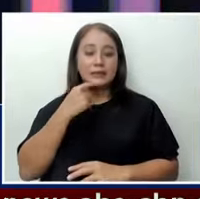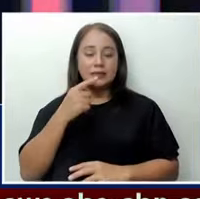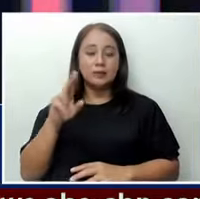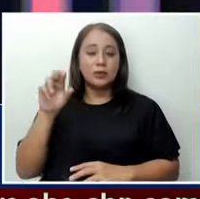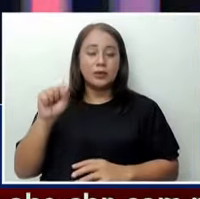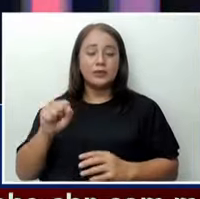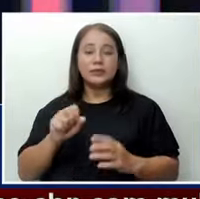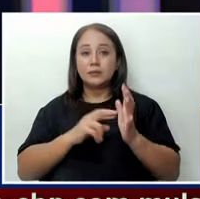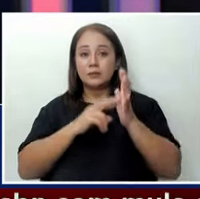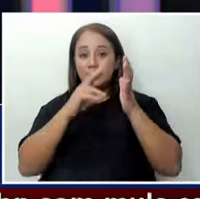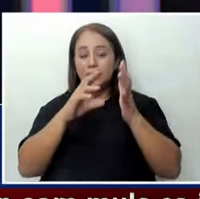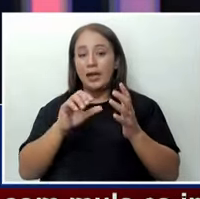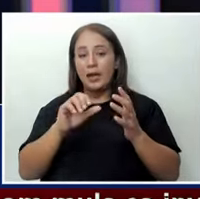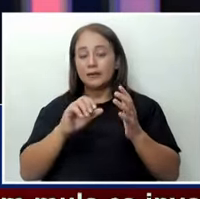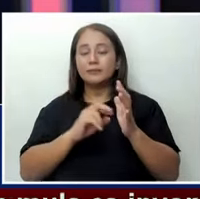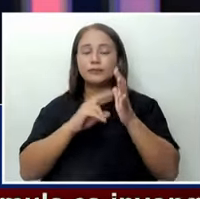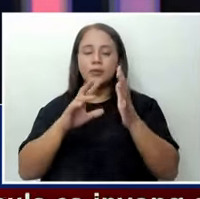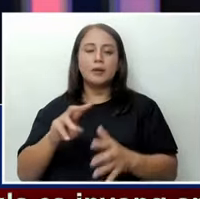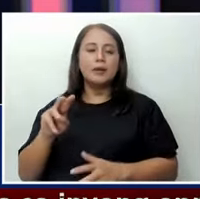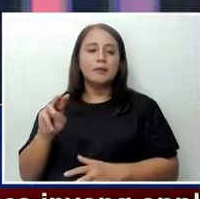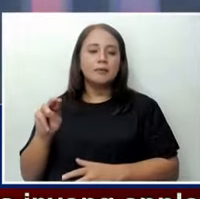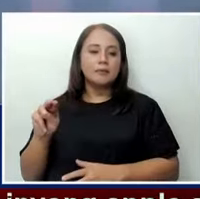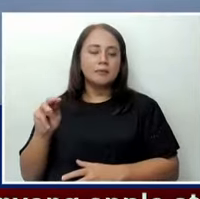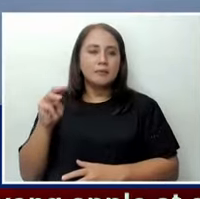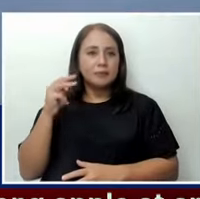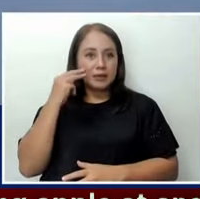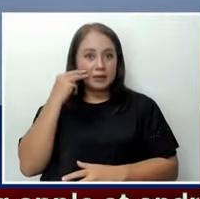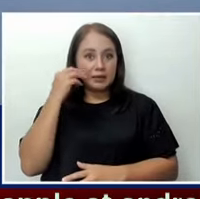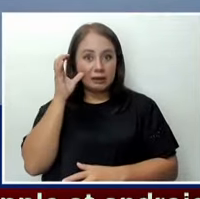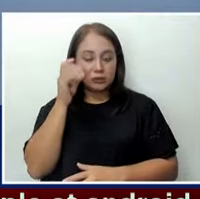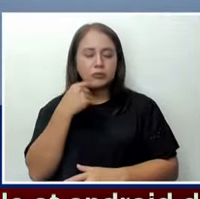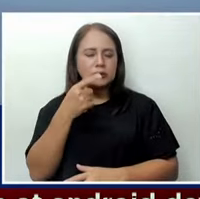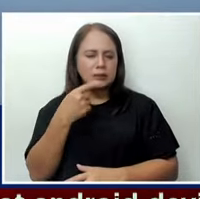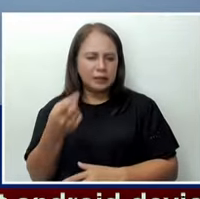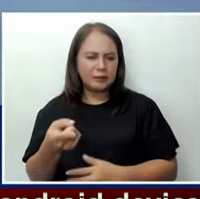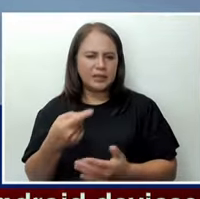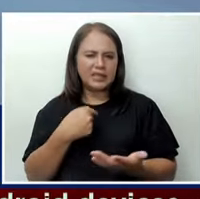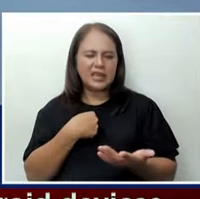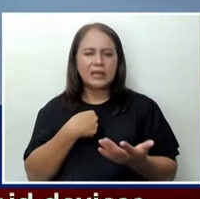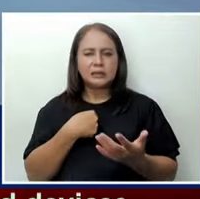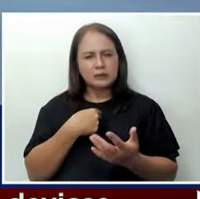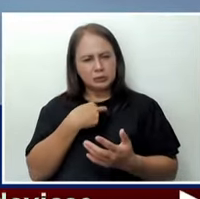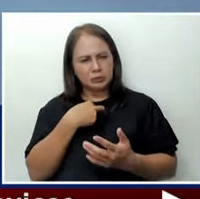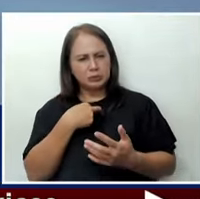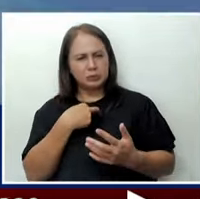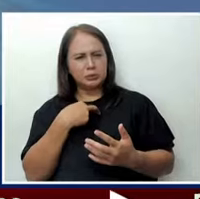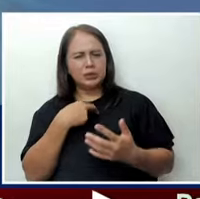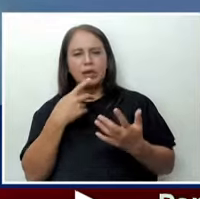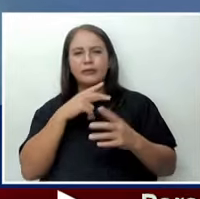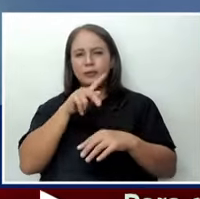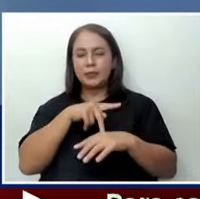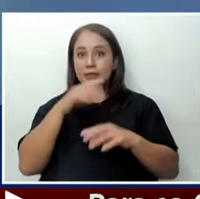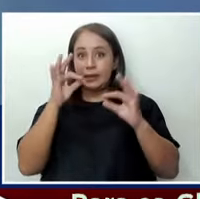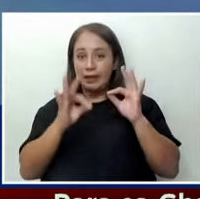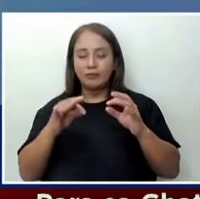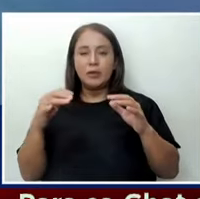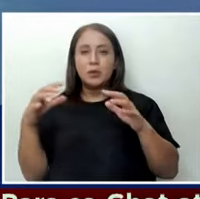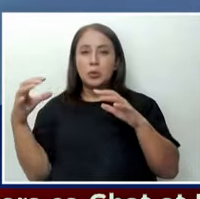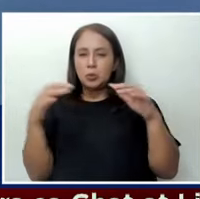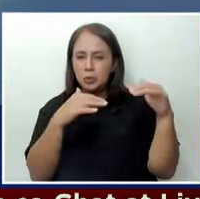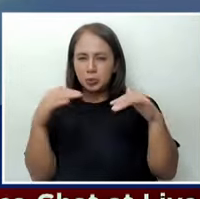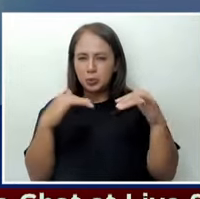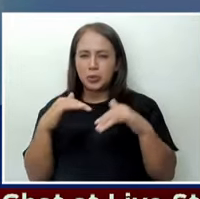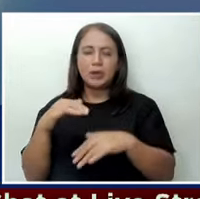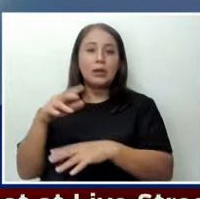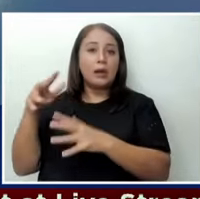Ambassador Mary Kay Carlson sa takot ng ilan na maipit ang Pilipinas sakaling sumiklab ang gulo sa pagitan